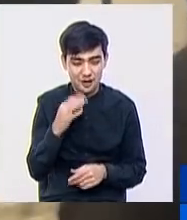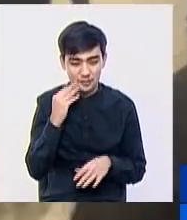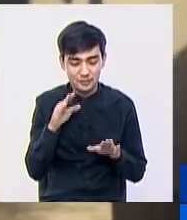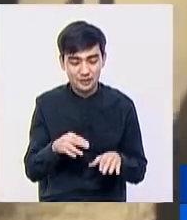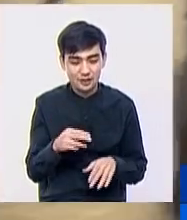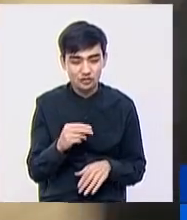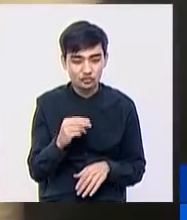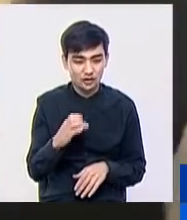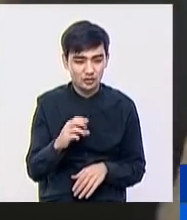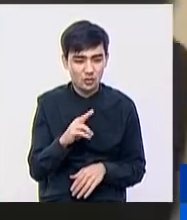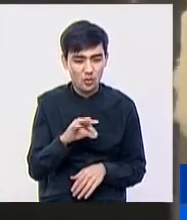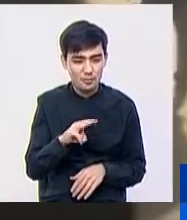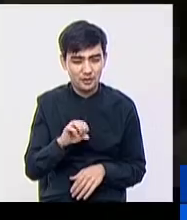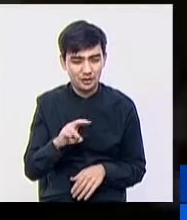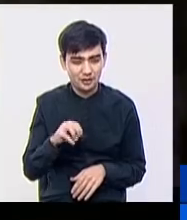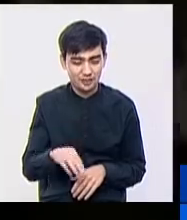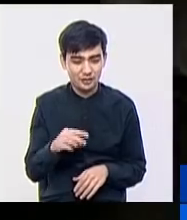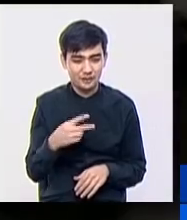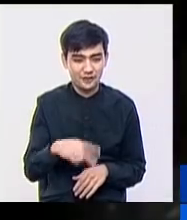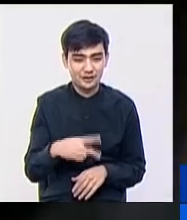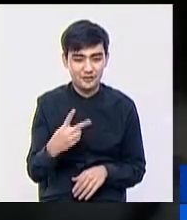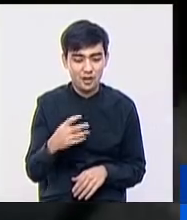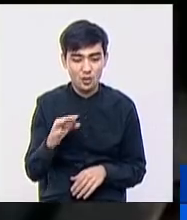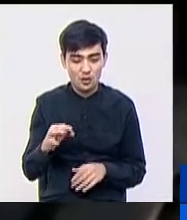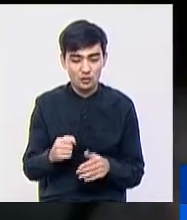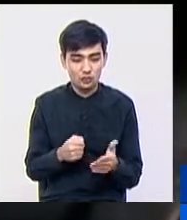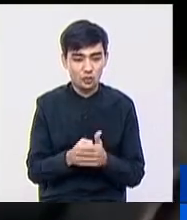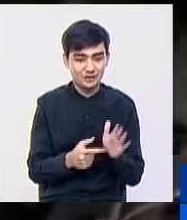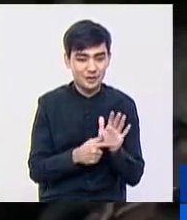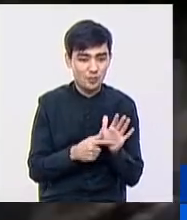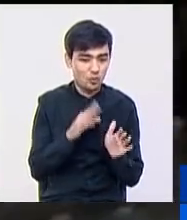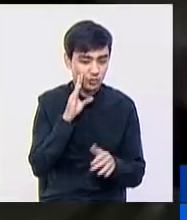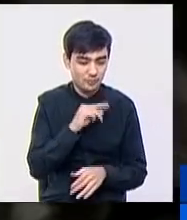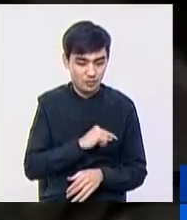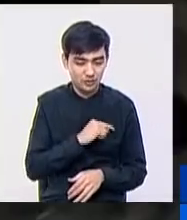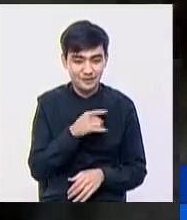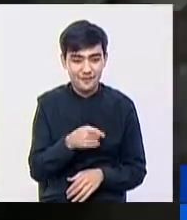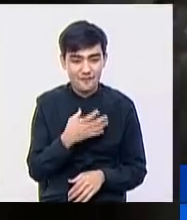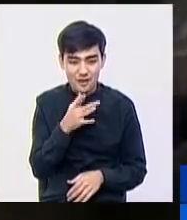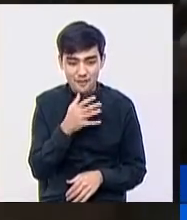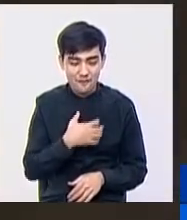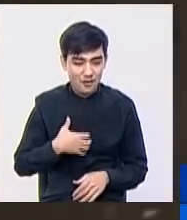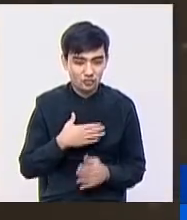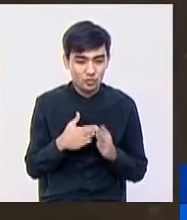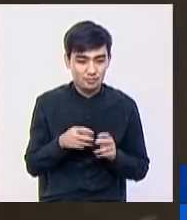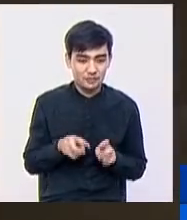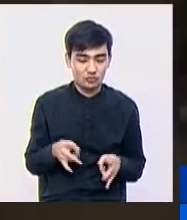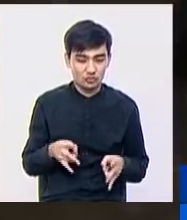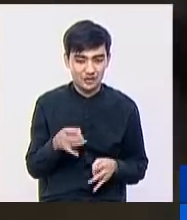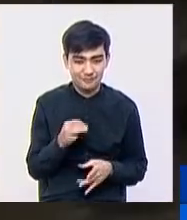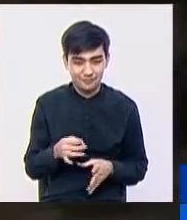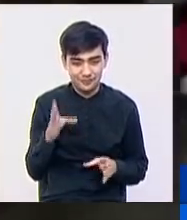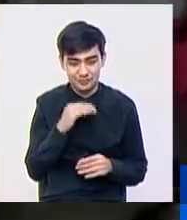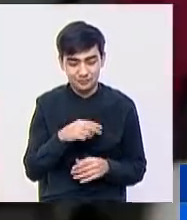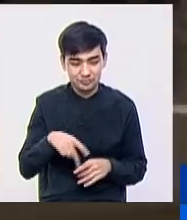с 23:00 до 7 утра. Власти мегаполиса в очередной раз напоминают, в это время важно оставаться дома, по